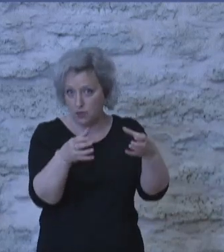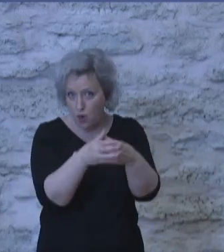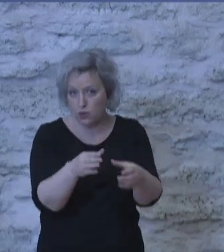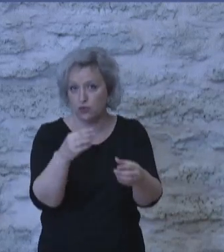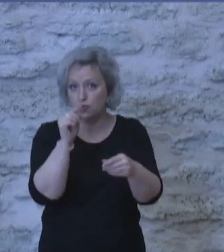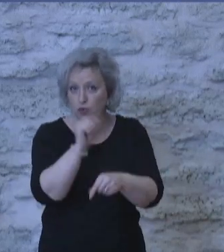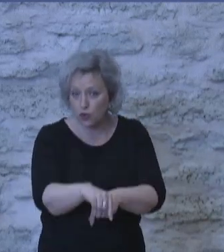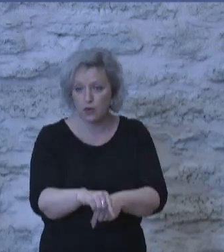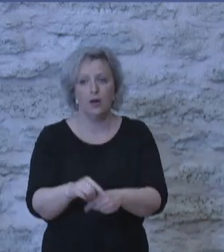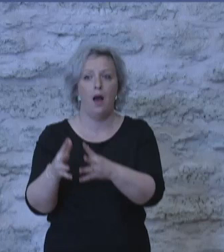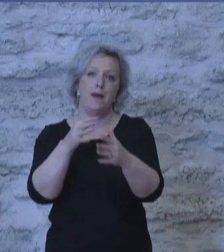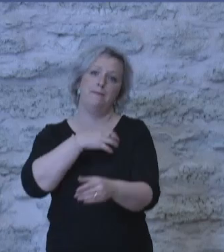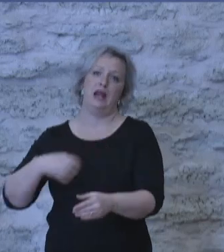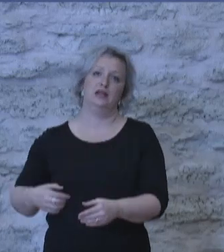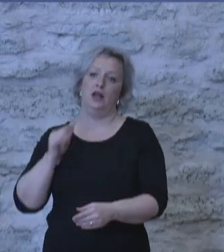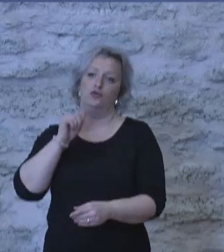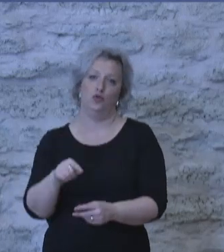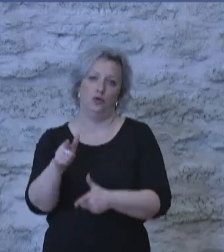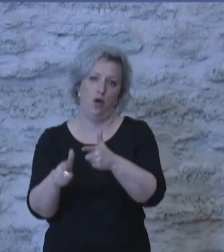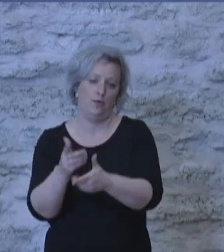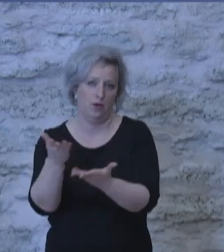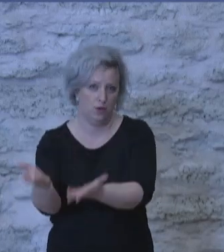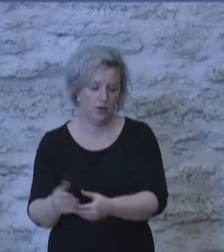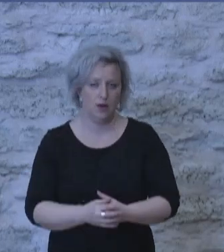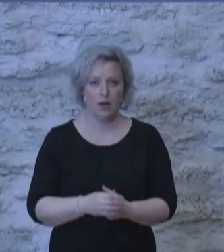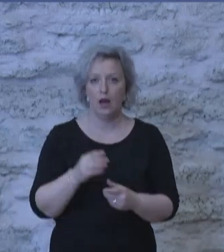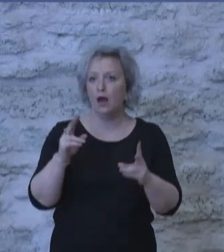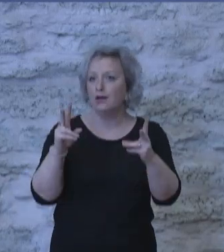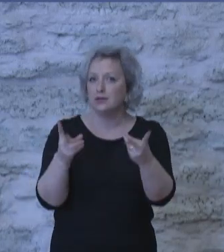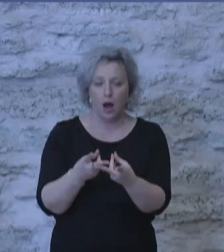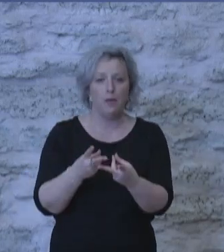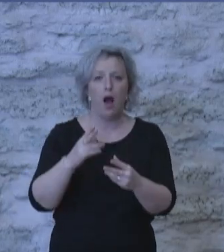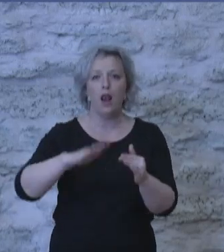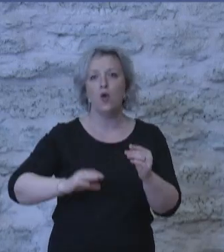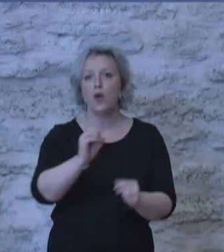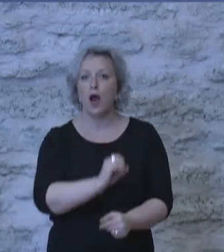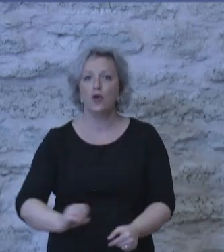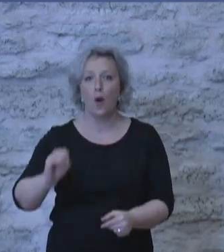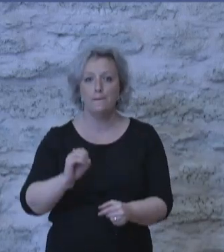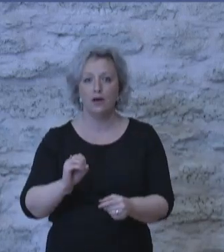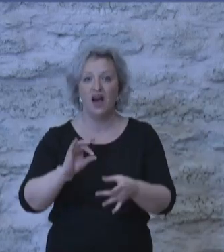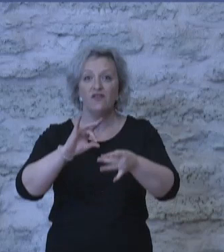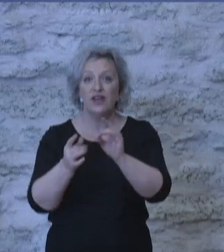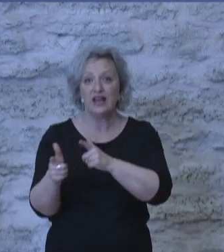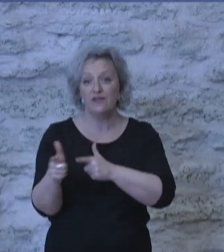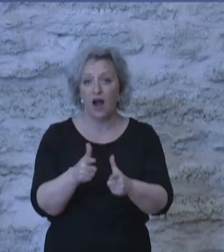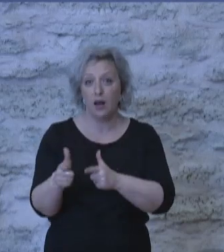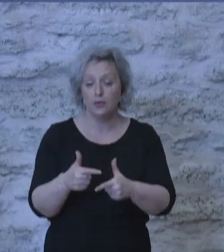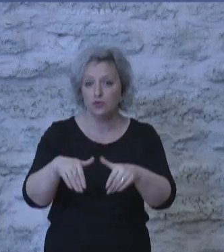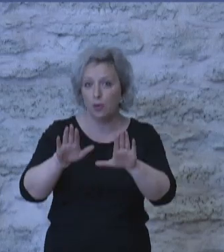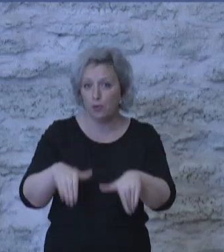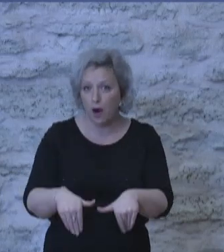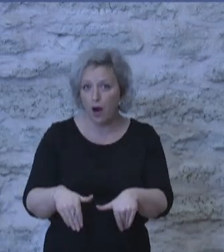Aga täpselt samasugune lugu on meil praegu ka lõuna Euroopas, kus saagid juba valmivad ja kus nad